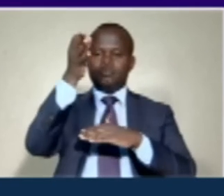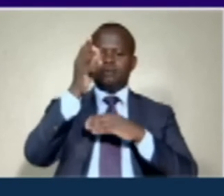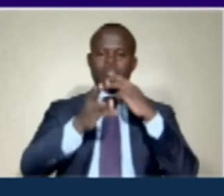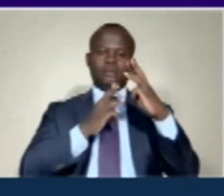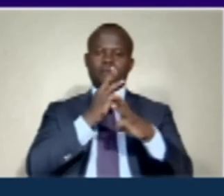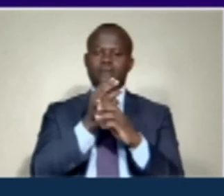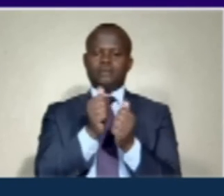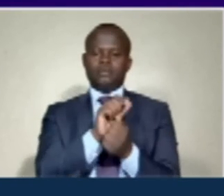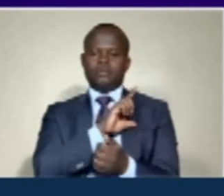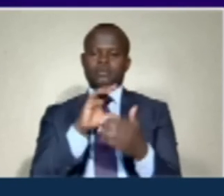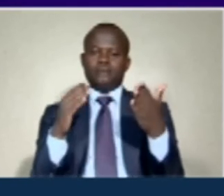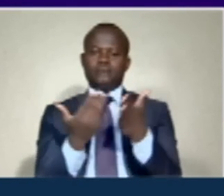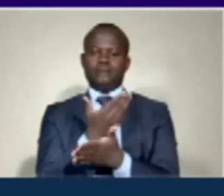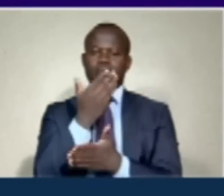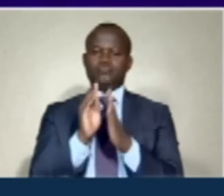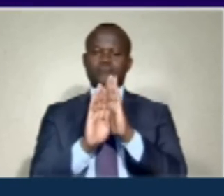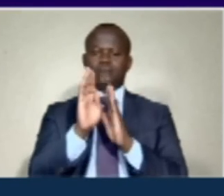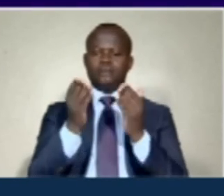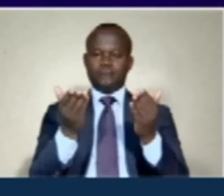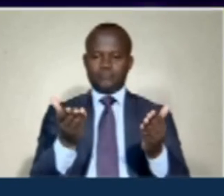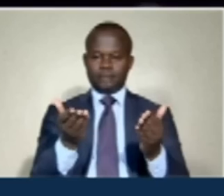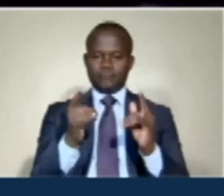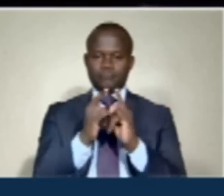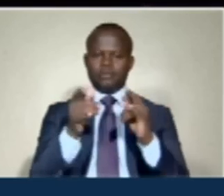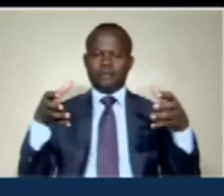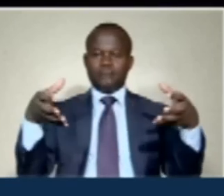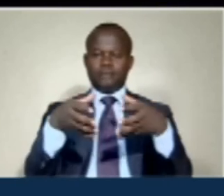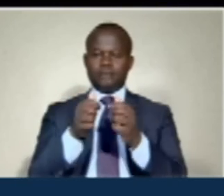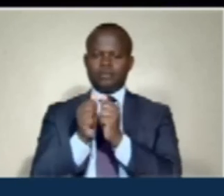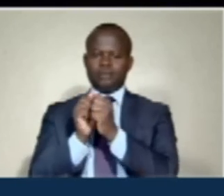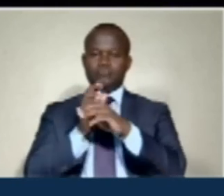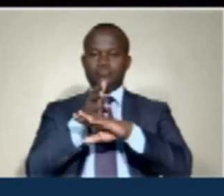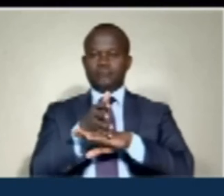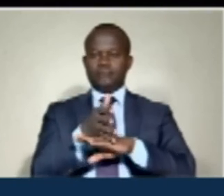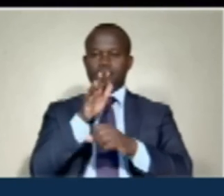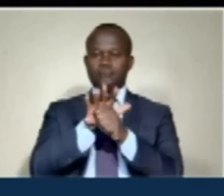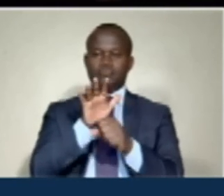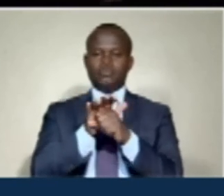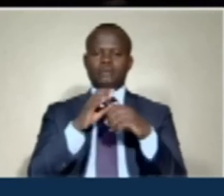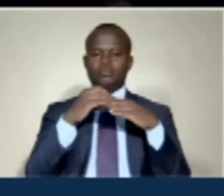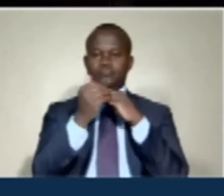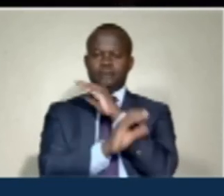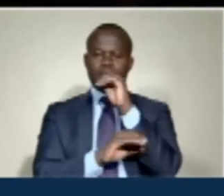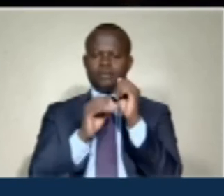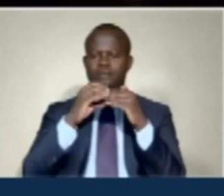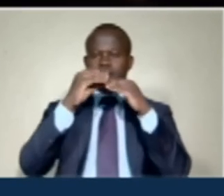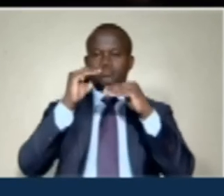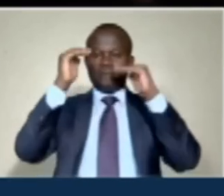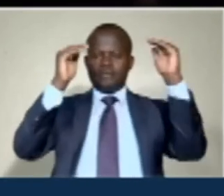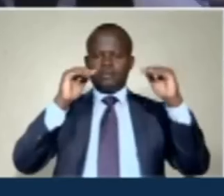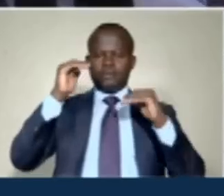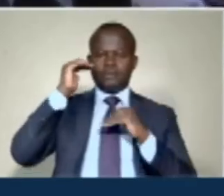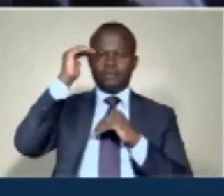bw'isi n'amahirwe mashya y'iterambere ahari. Ni inama ihurije hamwe ababarirwa mu bihumbi barimo abakuru b'ibihugu, abayobozi mu nzego